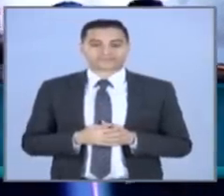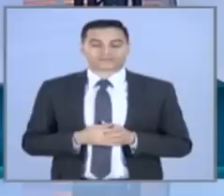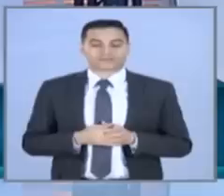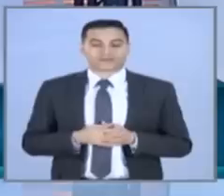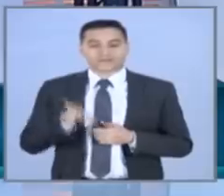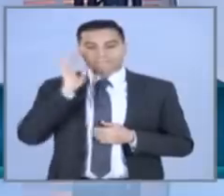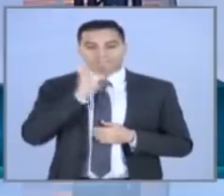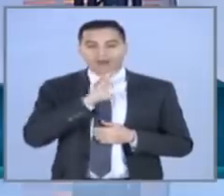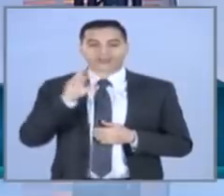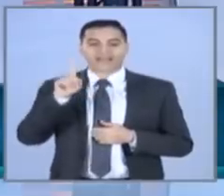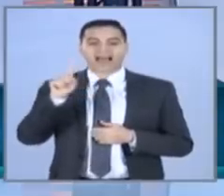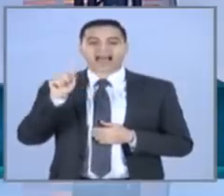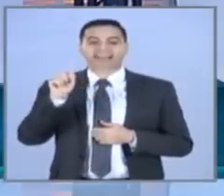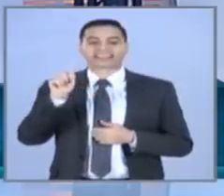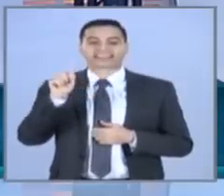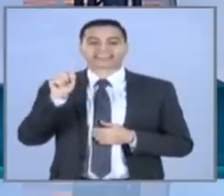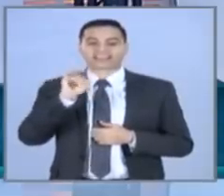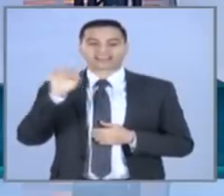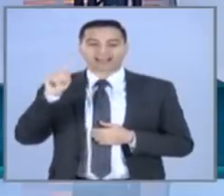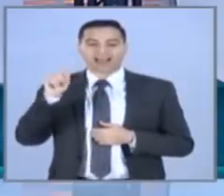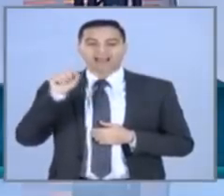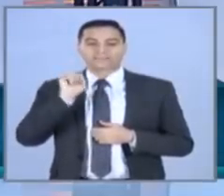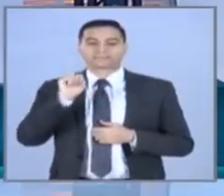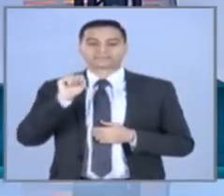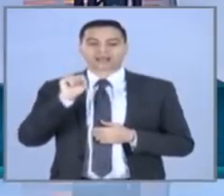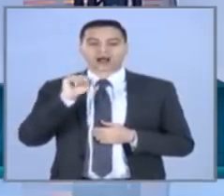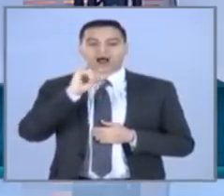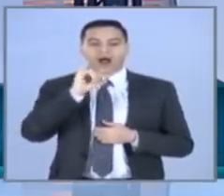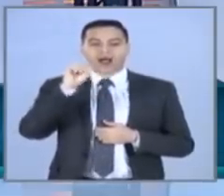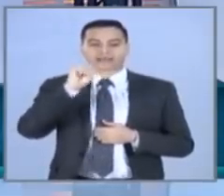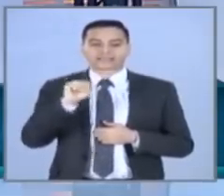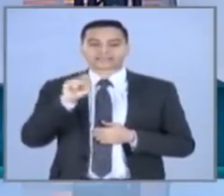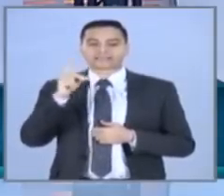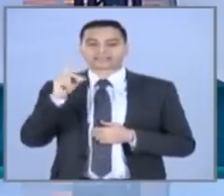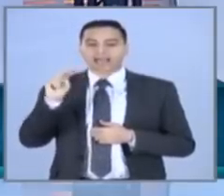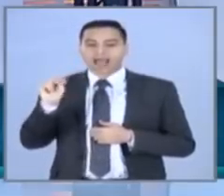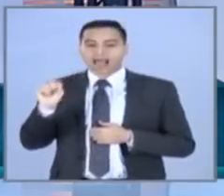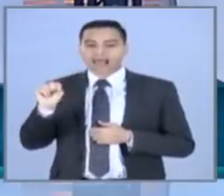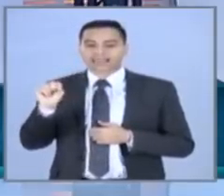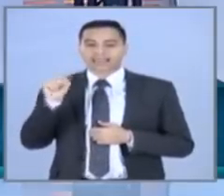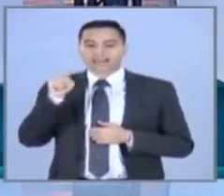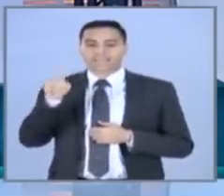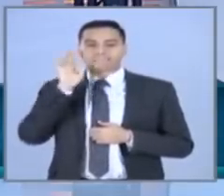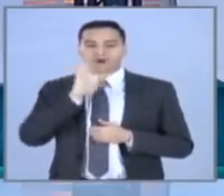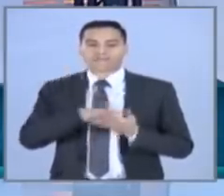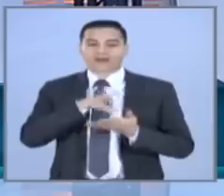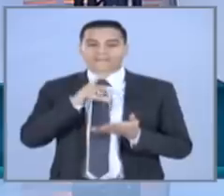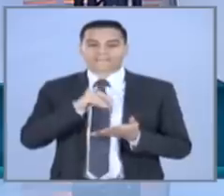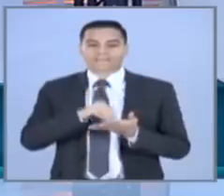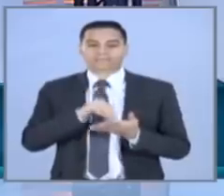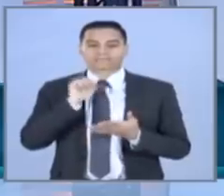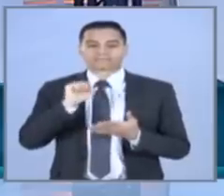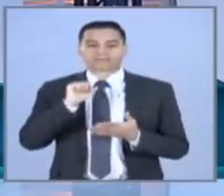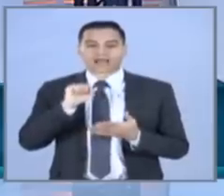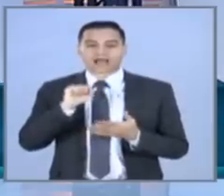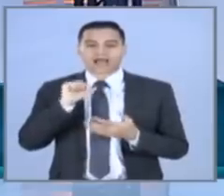إلى ماذا يشير الحرف N في الاختصار ISDN، والذي يبدأ بـ